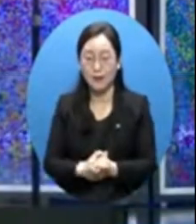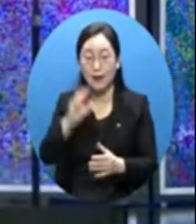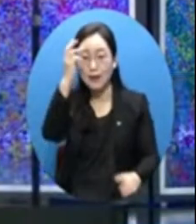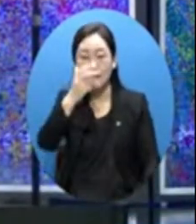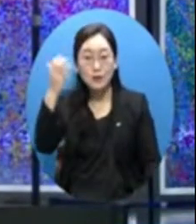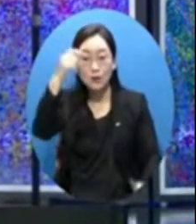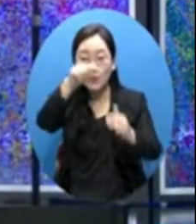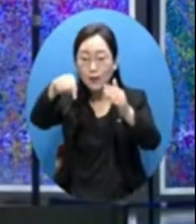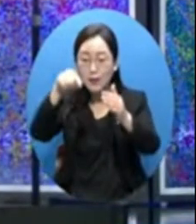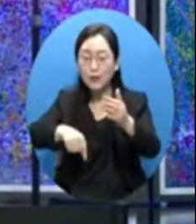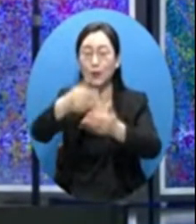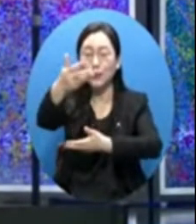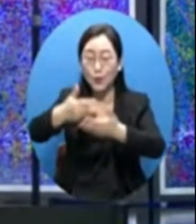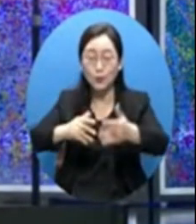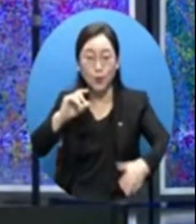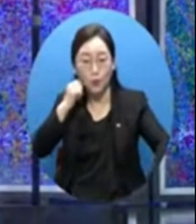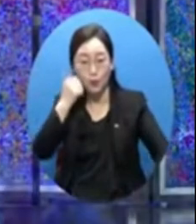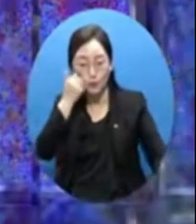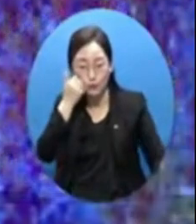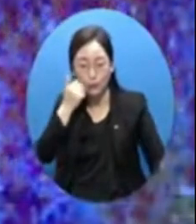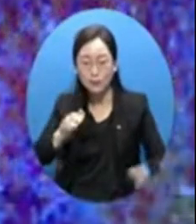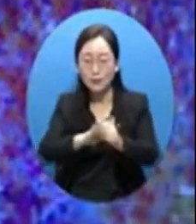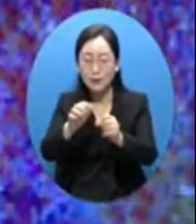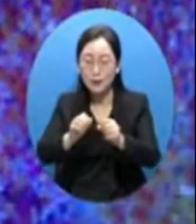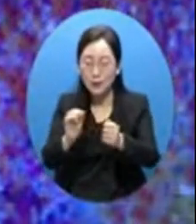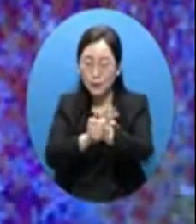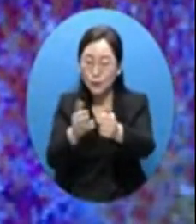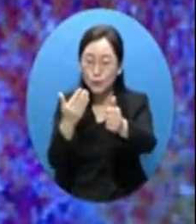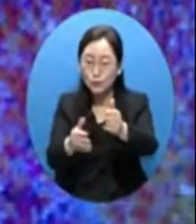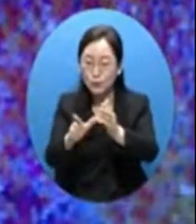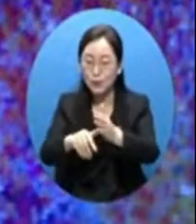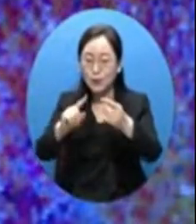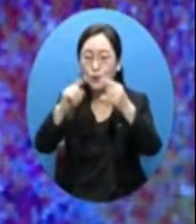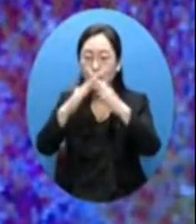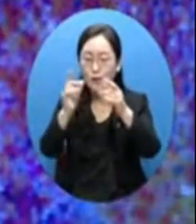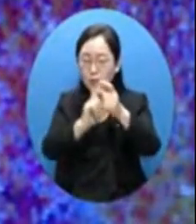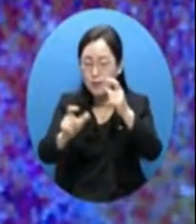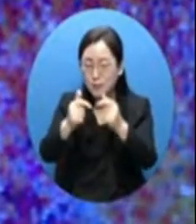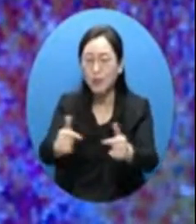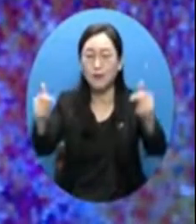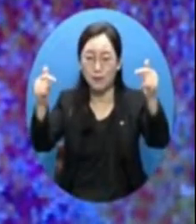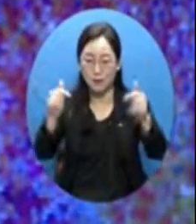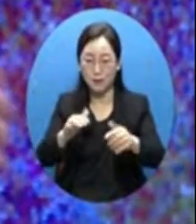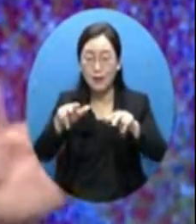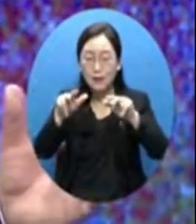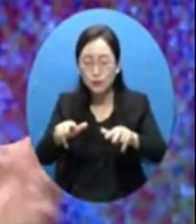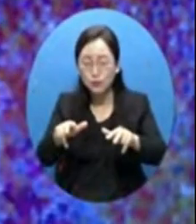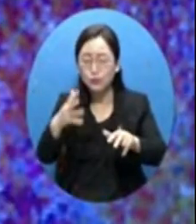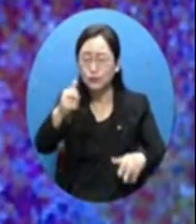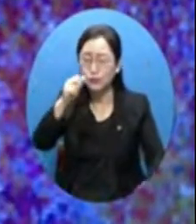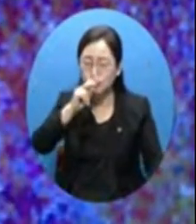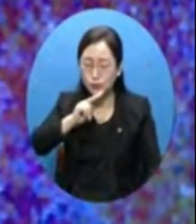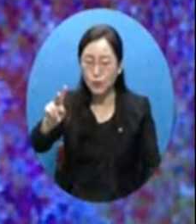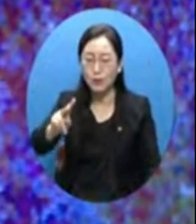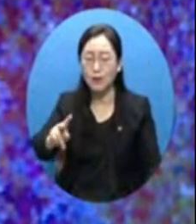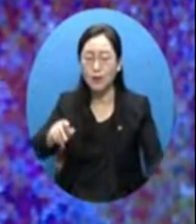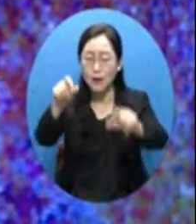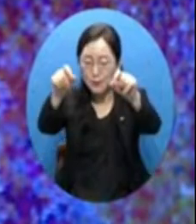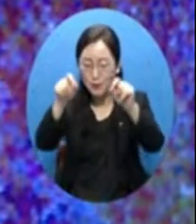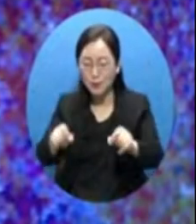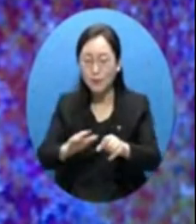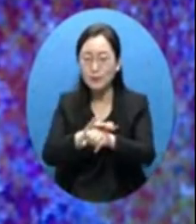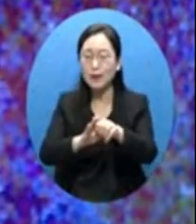교제하고 어려운 사람을 사랑으로 섬길 때 교회가 폭발적으로 부흥했습니다. 주여 오늘날 모든 교회가 이같이 사랑을